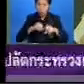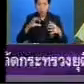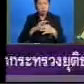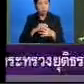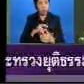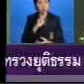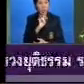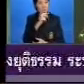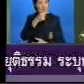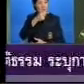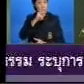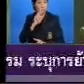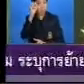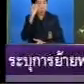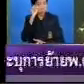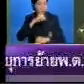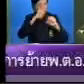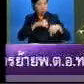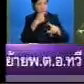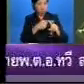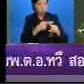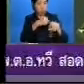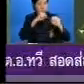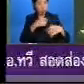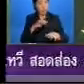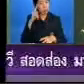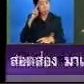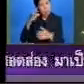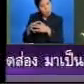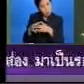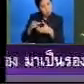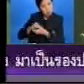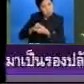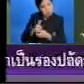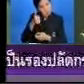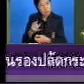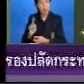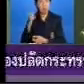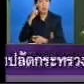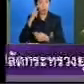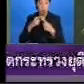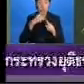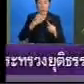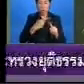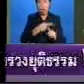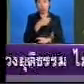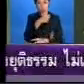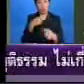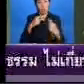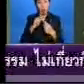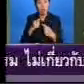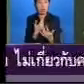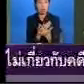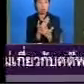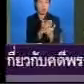รคร่วมรัฐบาลนั้นดีขึ้นหรือไม่แต่ยืนยันครับว่าโครงการเช่ารถเมย์ดังกล่าวนั้นเป็นโครงการที่ดีช่วยใช้ในเรื่องของการประหยัดเงิน